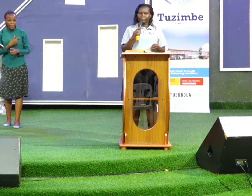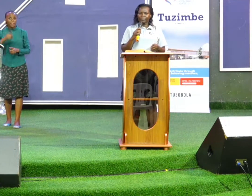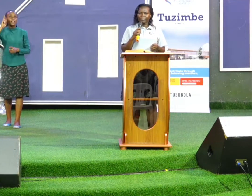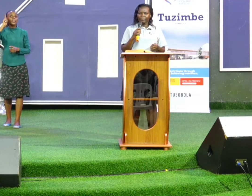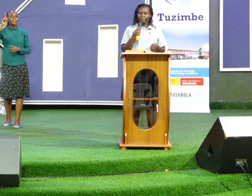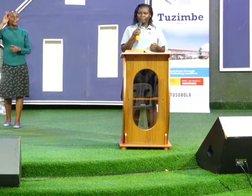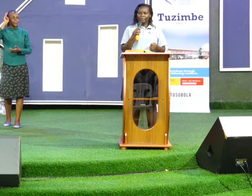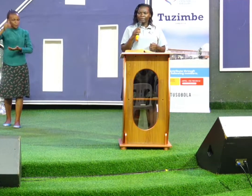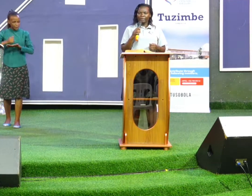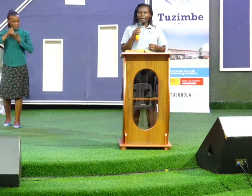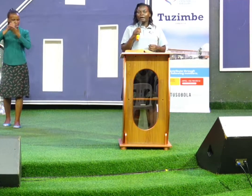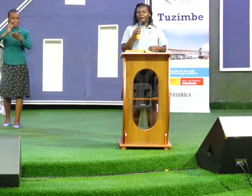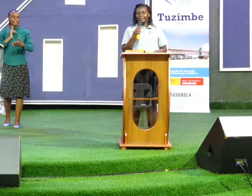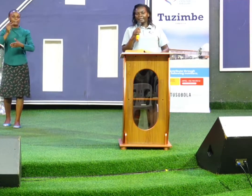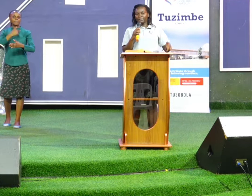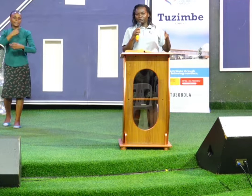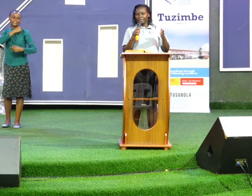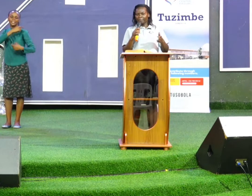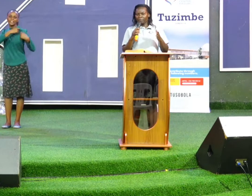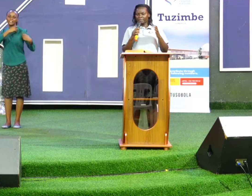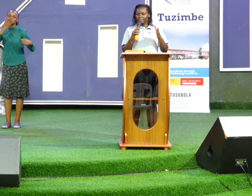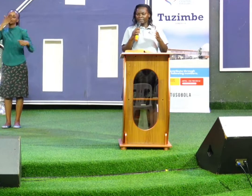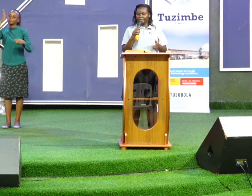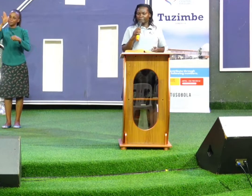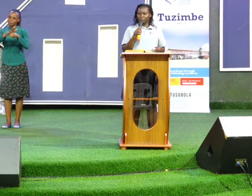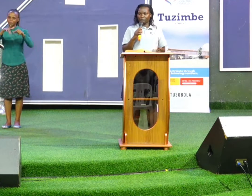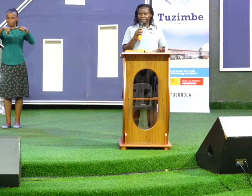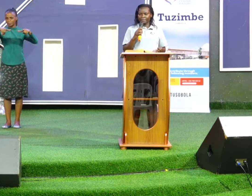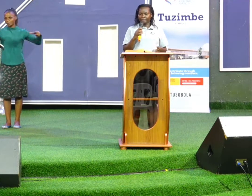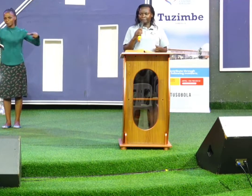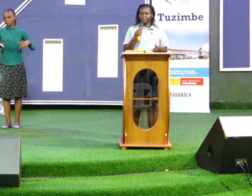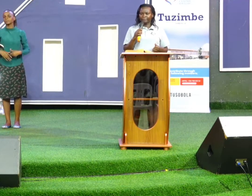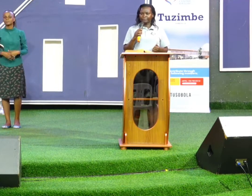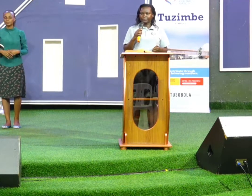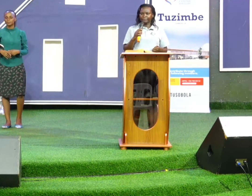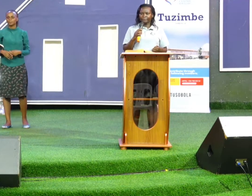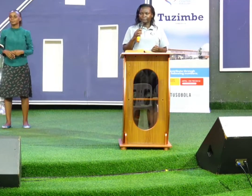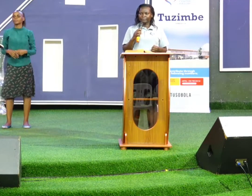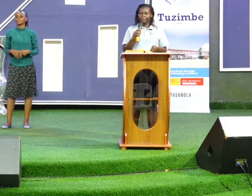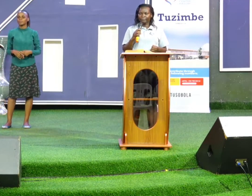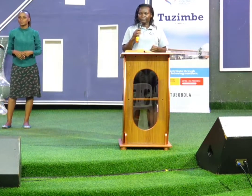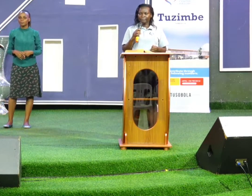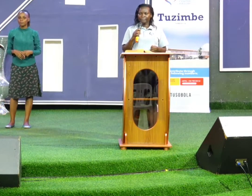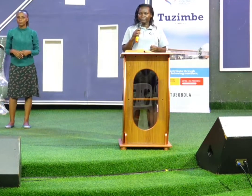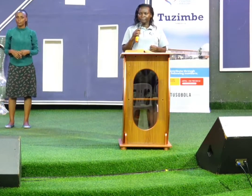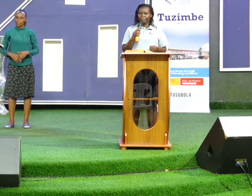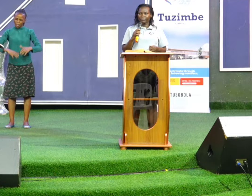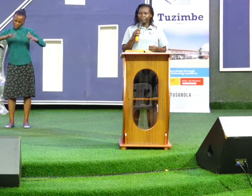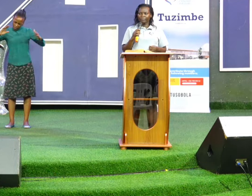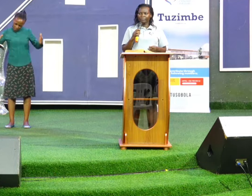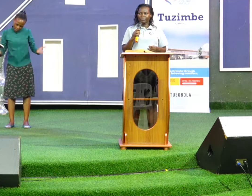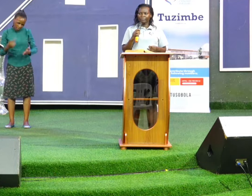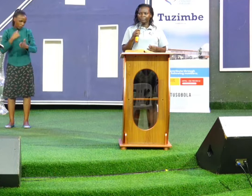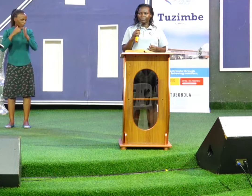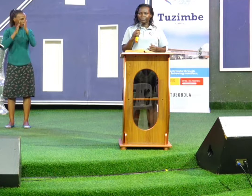help us inherit the promised land. Agenda tuyamba okusikira ensi ensuubize. And how I desire